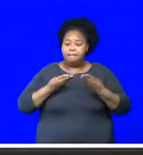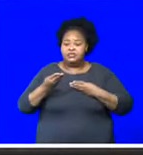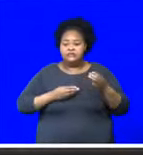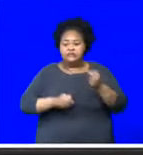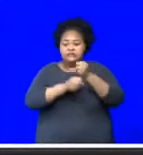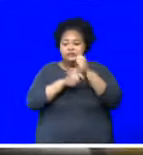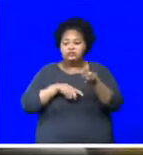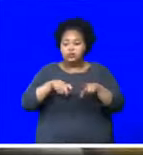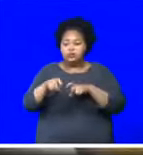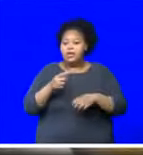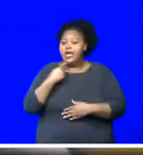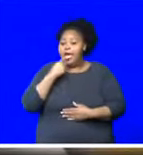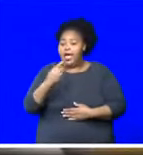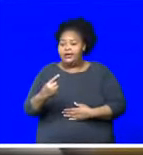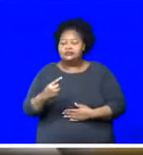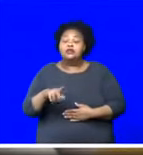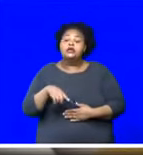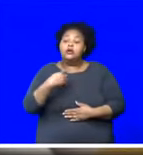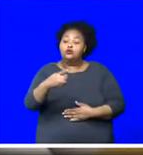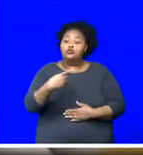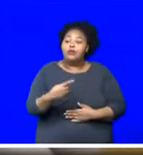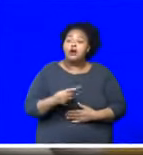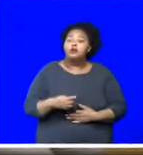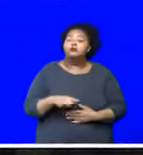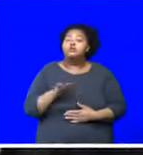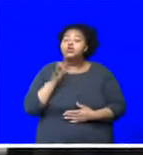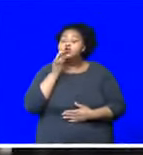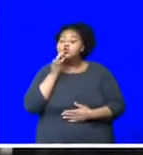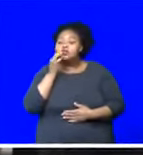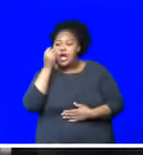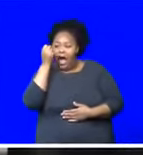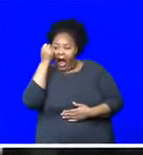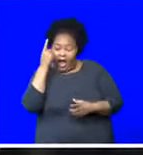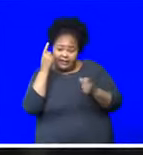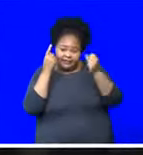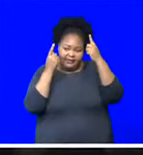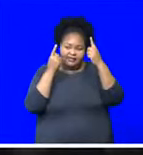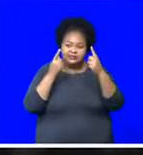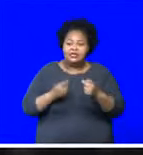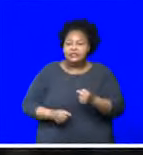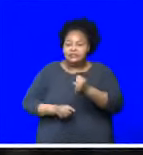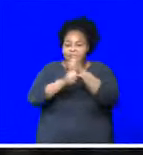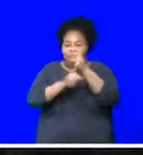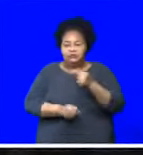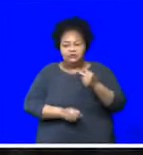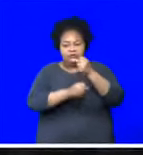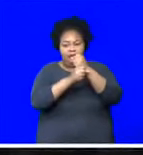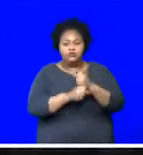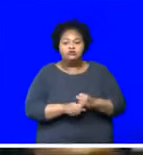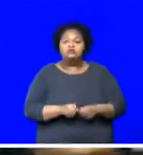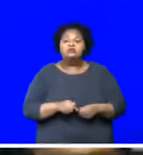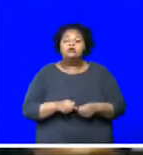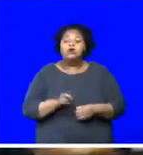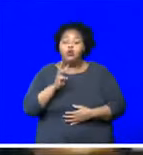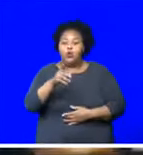lemisha, nalekhaliphile bantfu labasha bakuleli. Etindzabeni kubika Sondomlangeni enokwane.